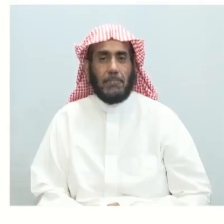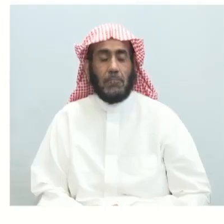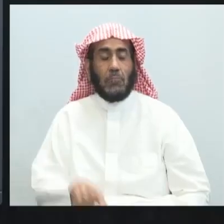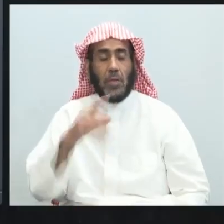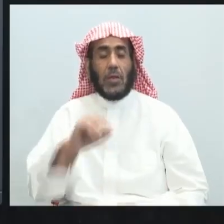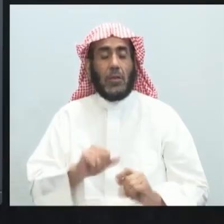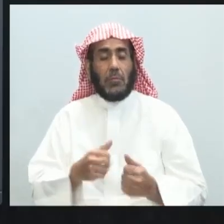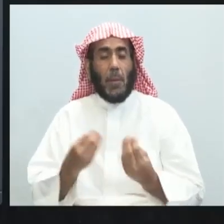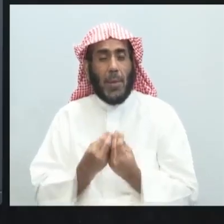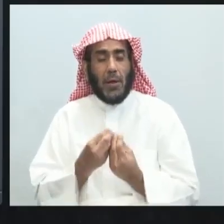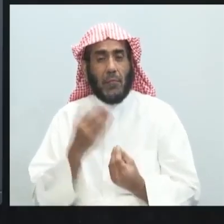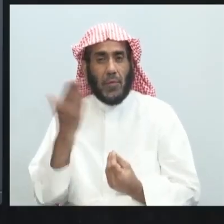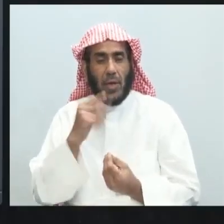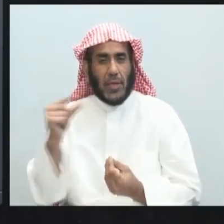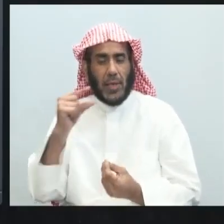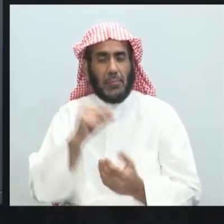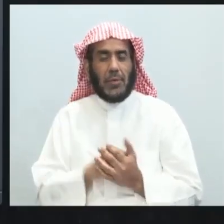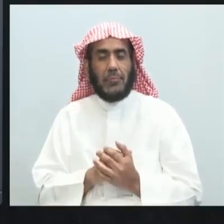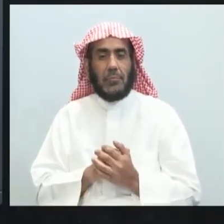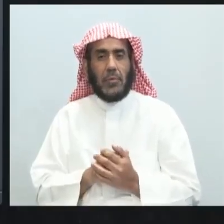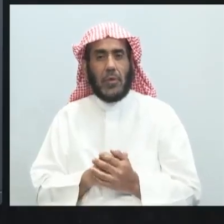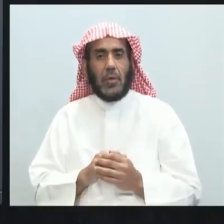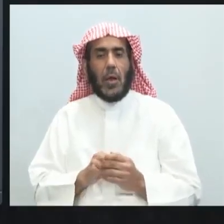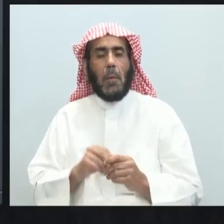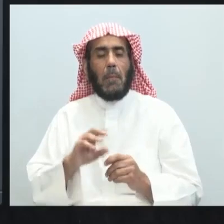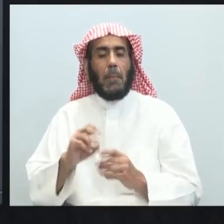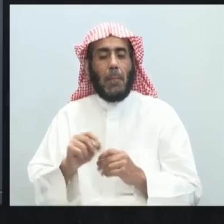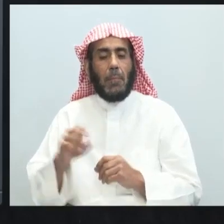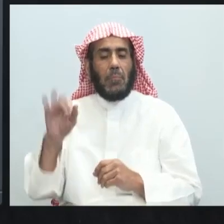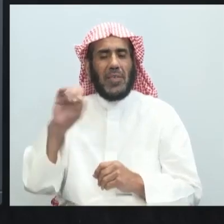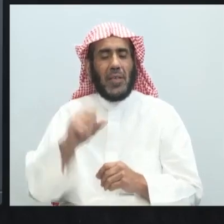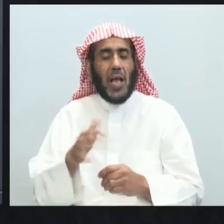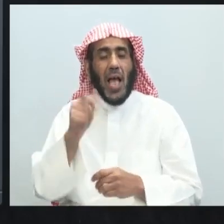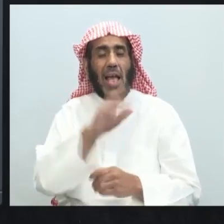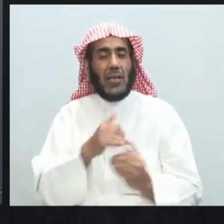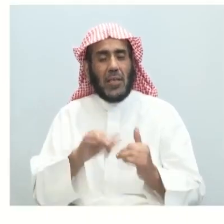اذا نبدا معا في قراءه الكلمات مسائل طريقه